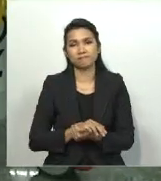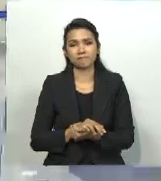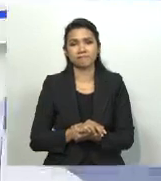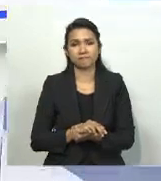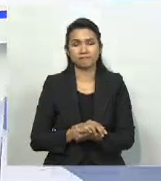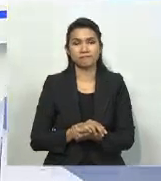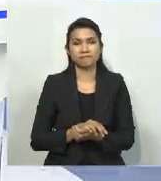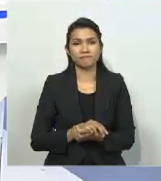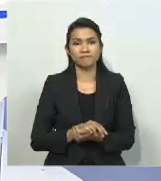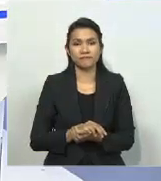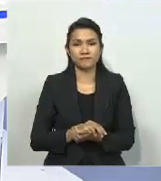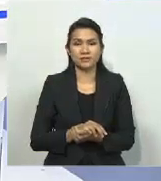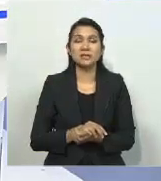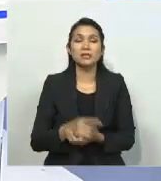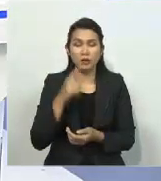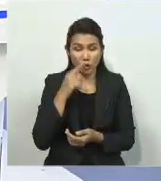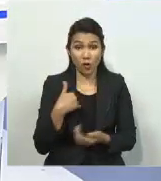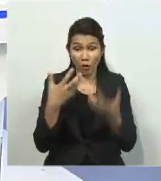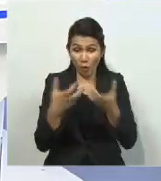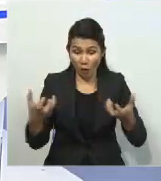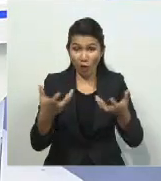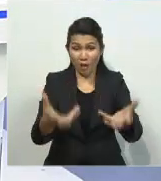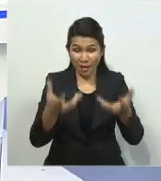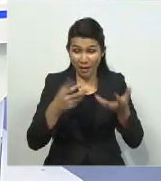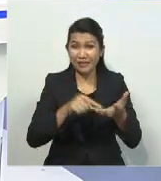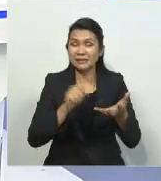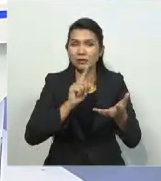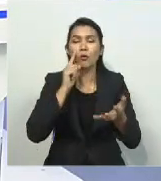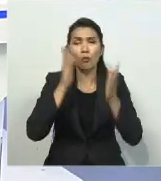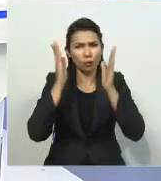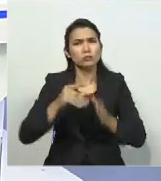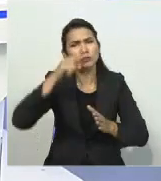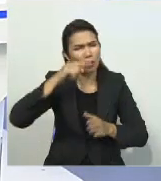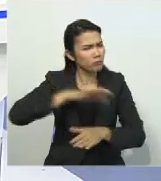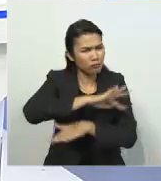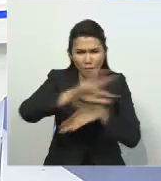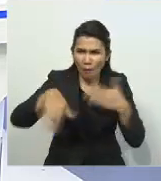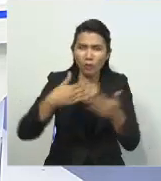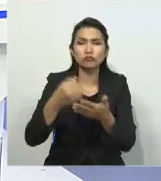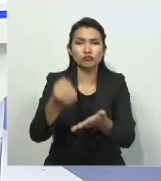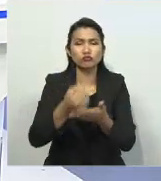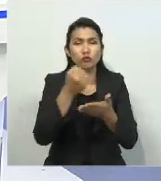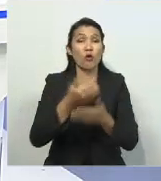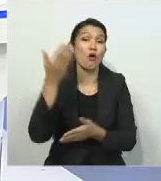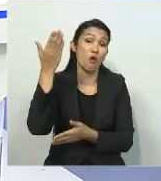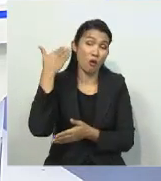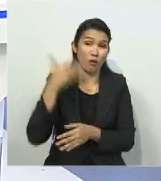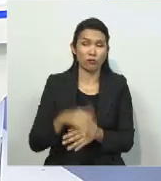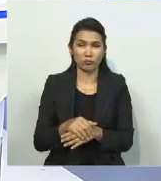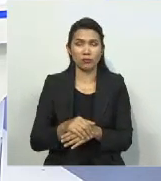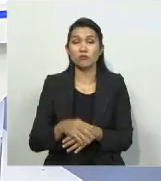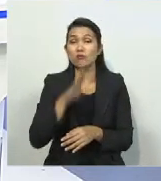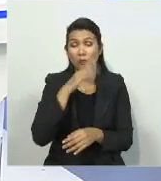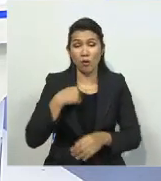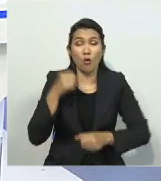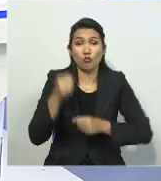ต้องบอกว่าสิ่งที่ได้มาในวันนี้นี่เกิดจากคนไทยทุกคนจริงๆที่ร่วมกับกิจกรรมในครั้งนั้นเพราะไม่เพียง